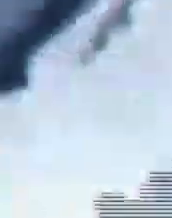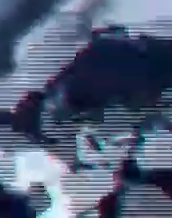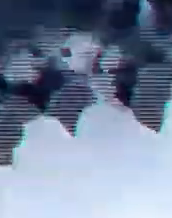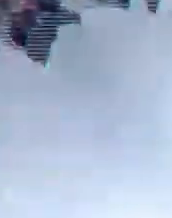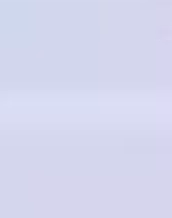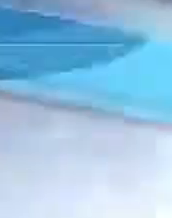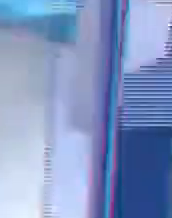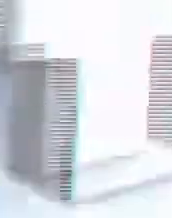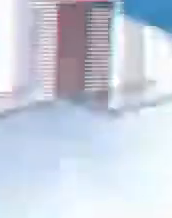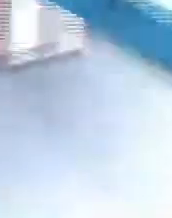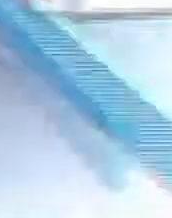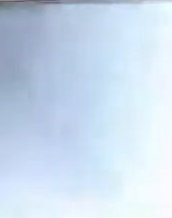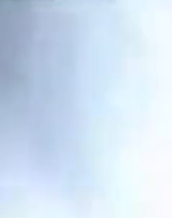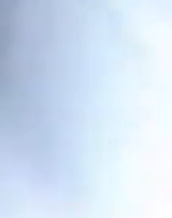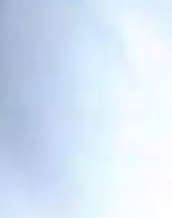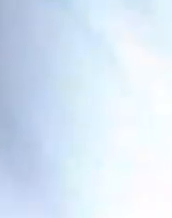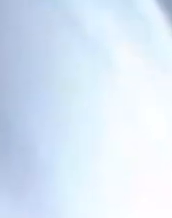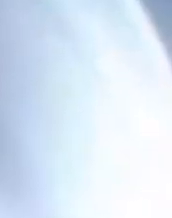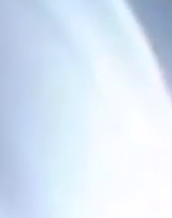으